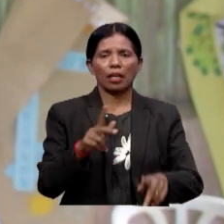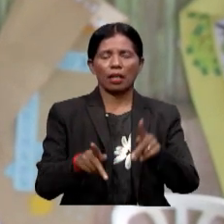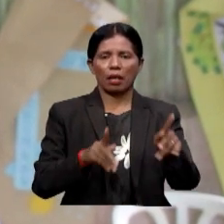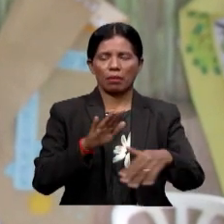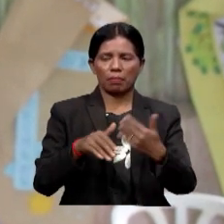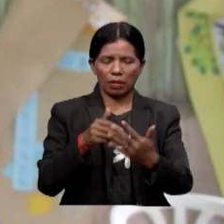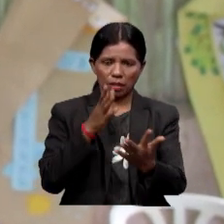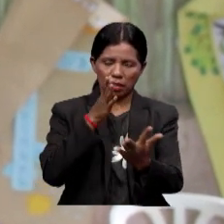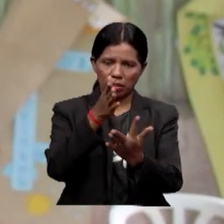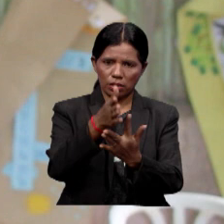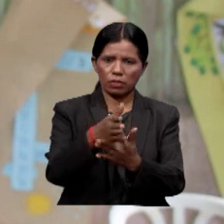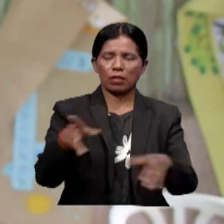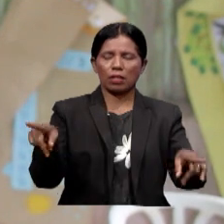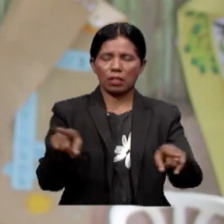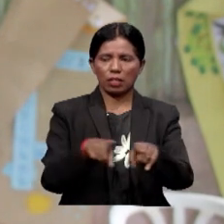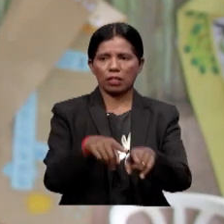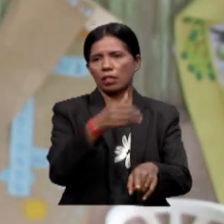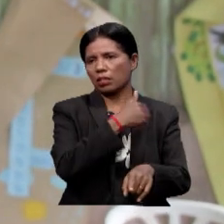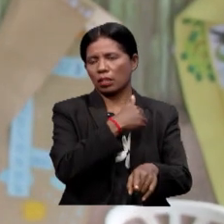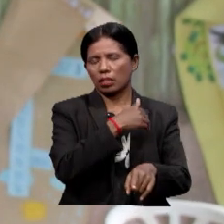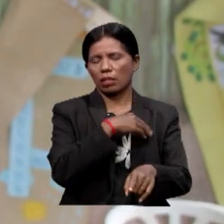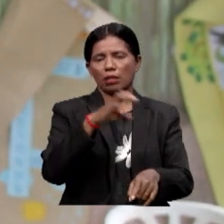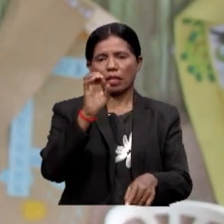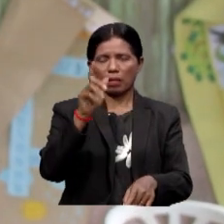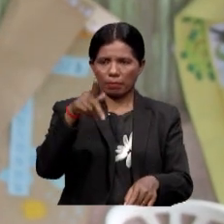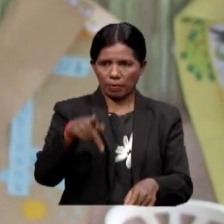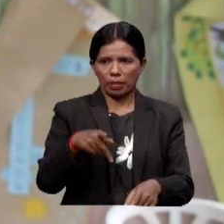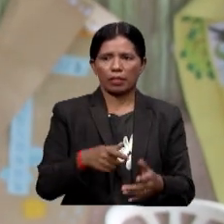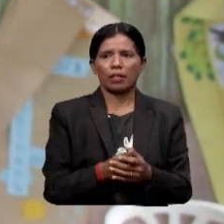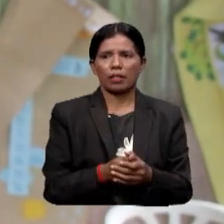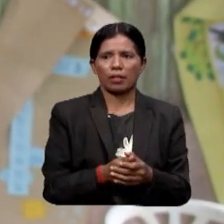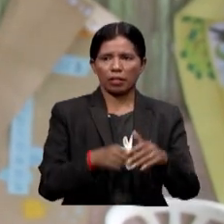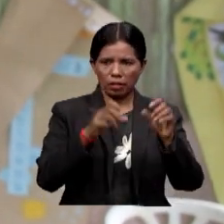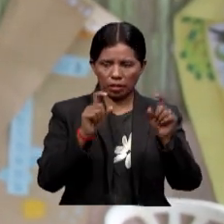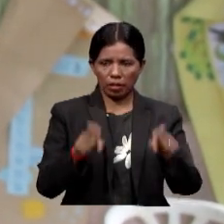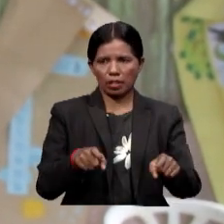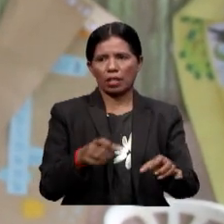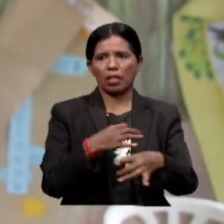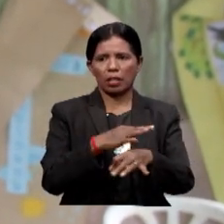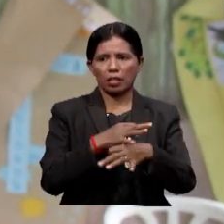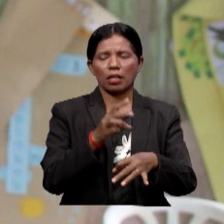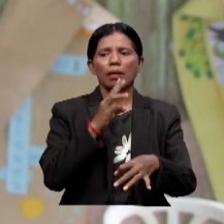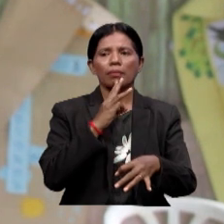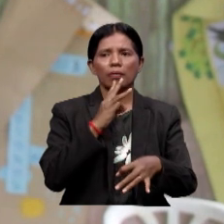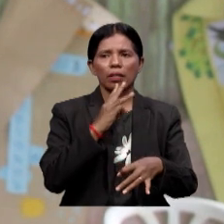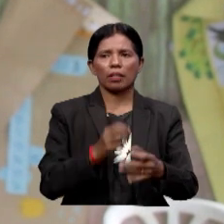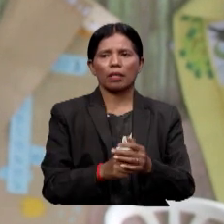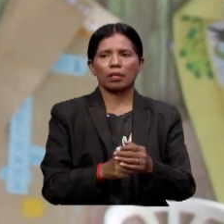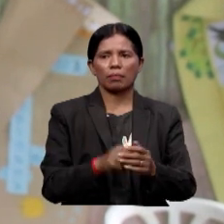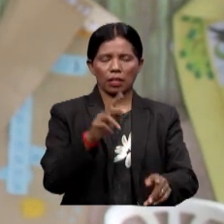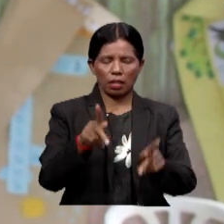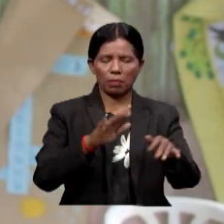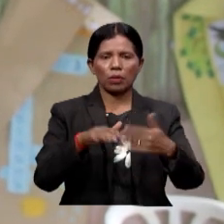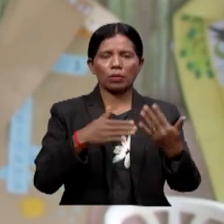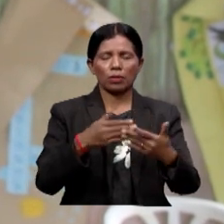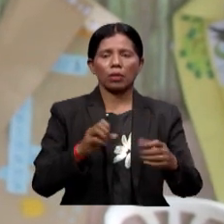seso hanesan sedap empresa parte competente tem que ser hadia bene ba o comunidade o ensama